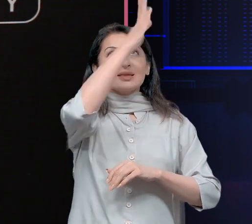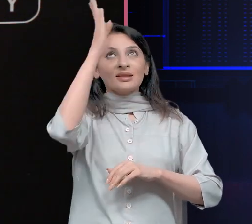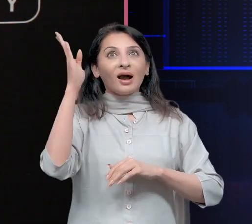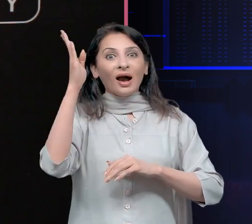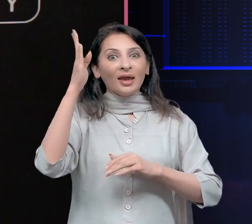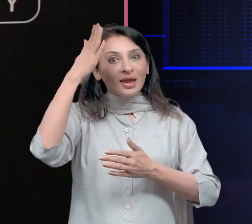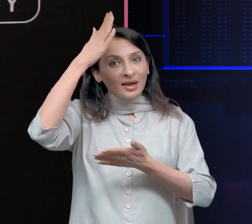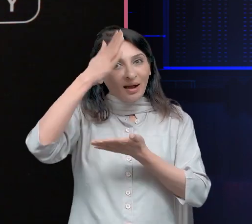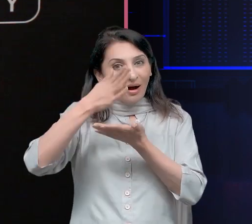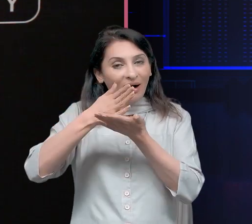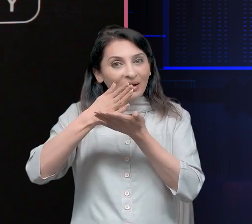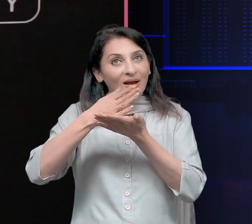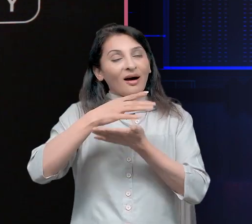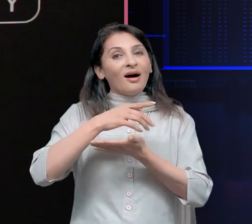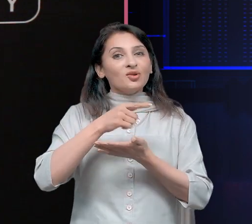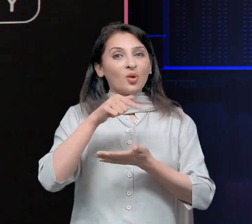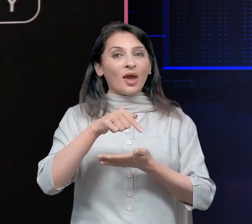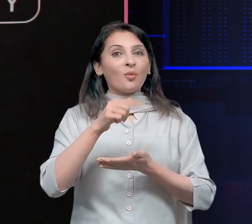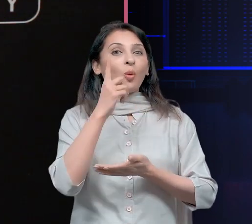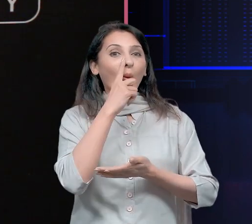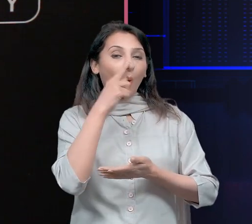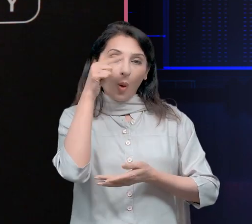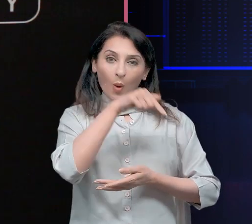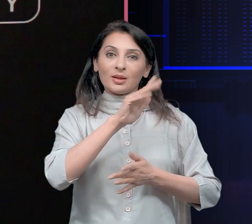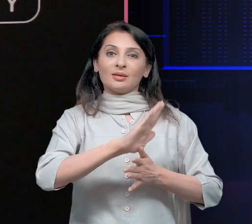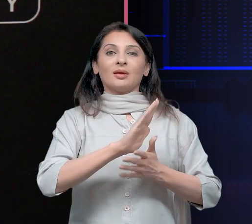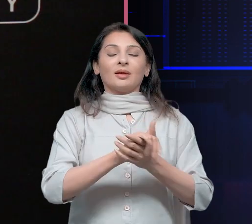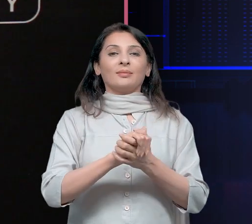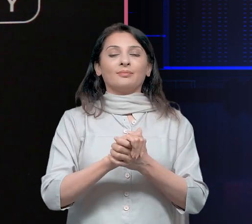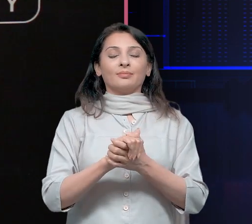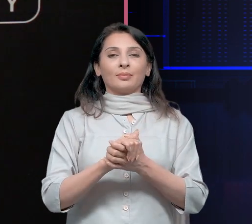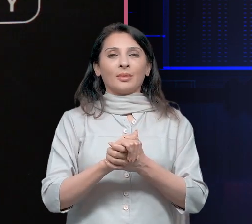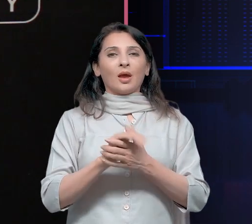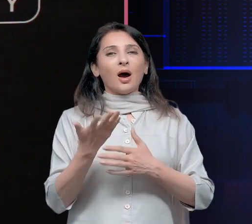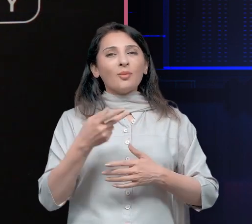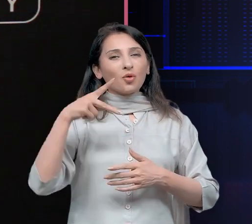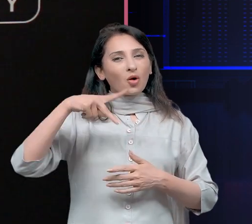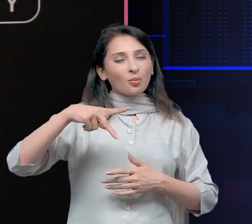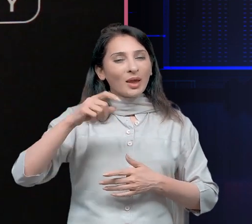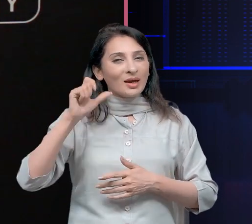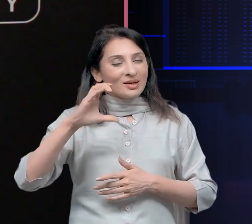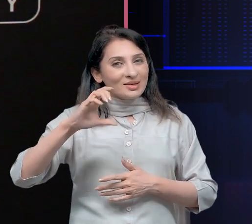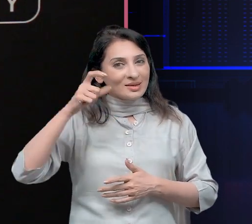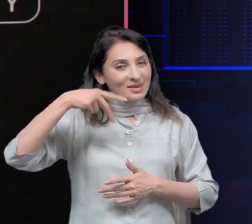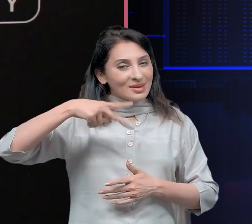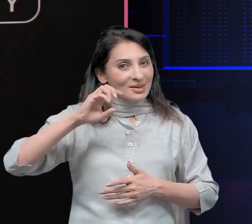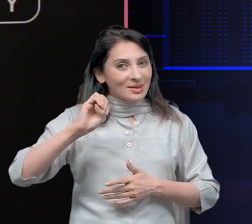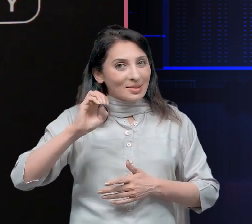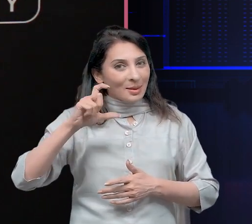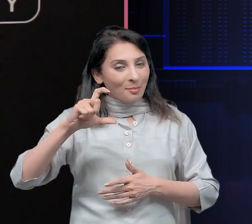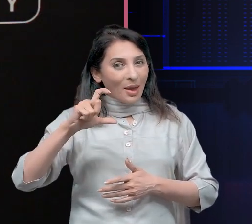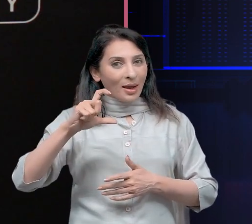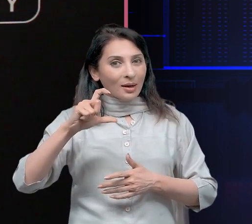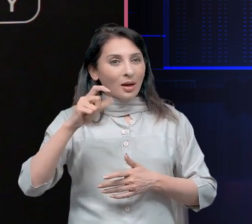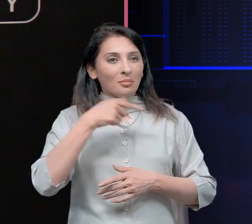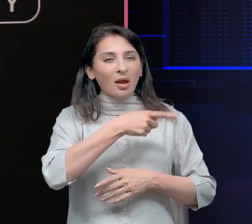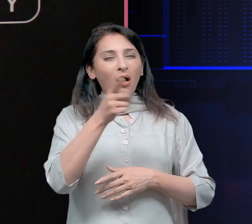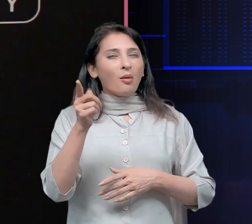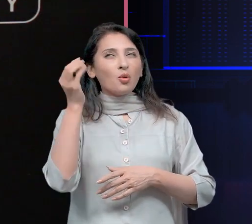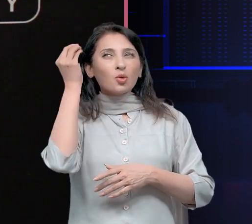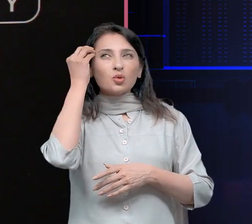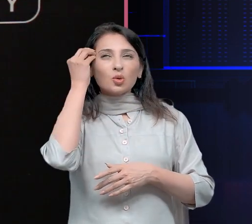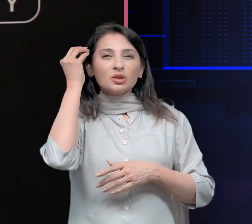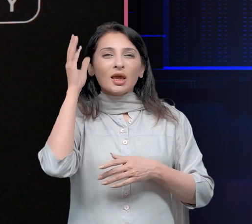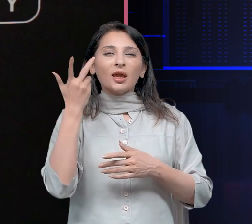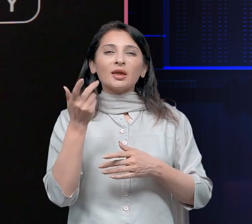सीपेक मर्दों के लिए आता है। यहाँ रिसर्च हुई है तो उन्होंने रिसर्च में कुछ लोगों ने मालूम किया, जैसे कि अंदरूनी पंजाब में